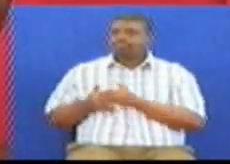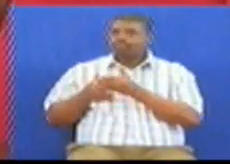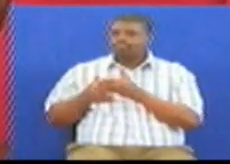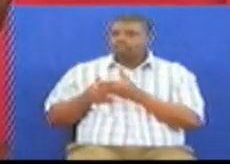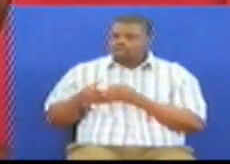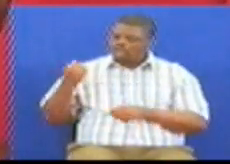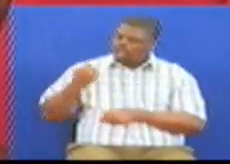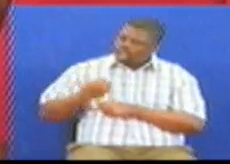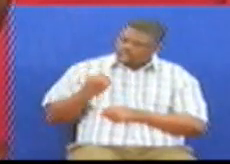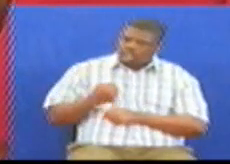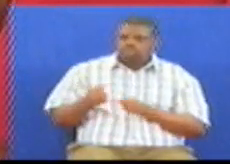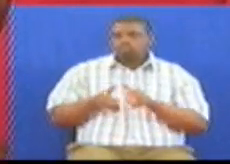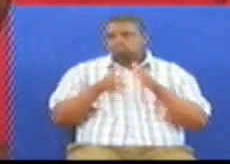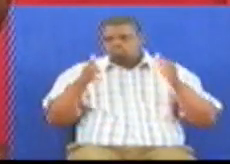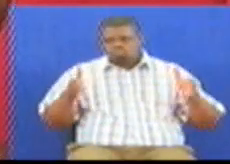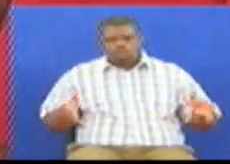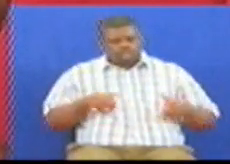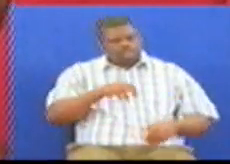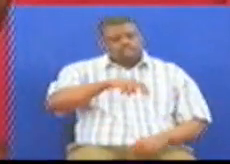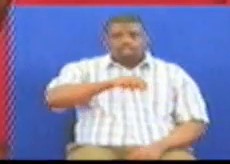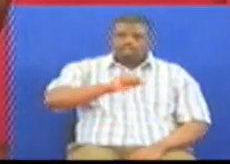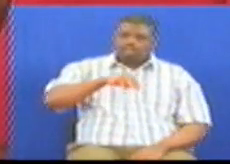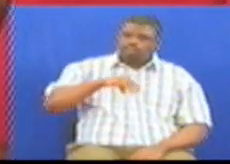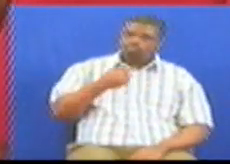uliofanya kazi kubwa sana kwenye Namtumbo Marathon